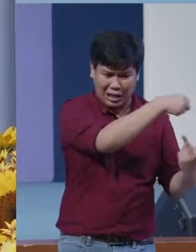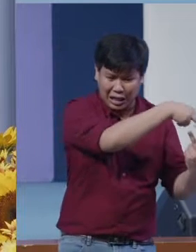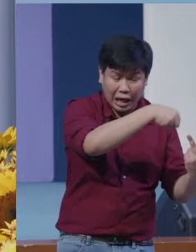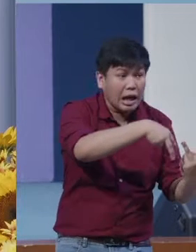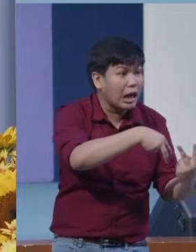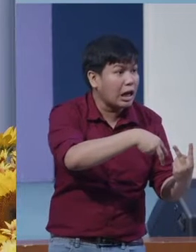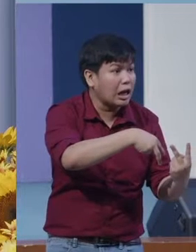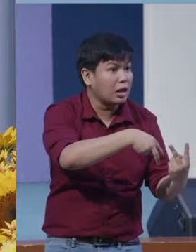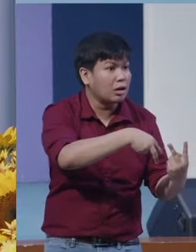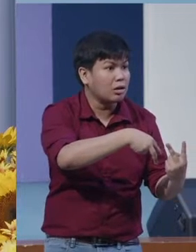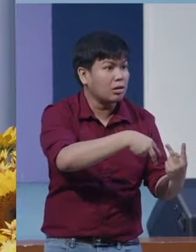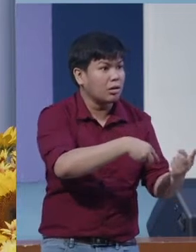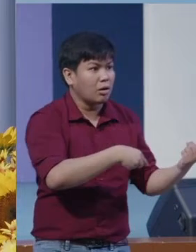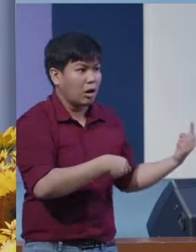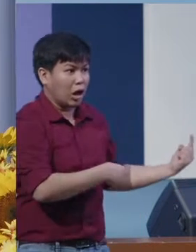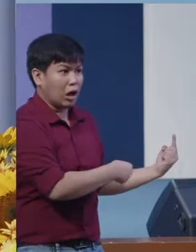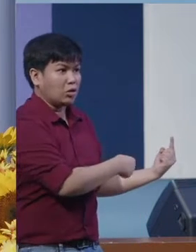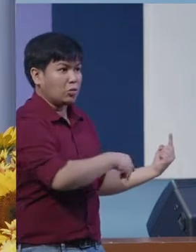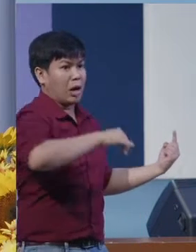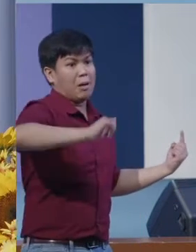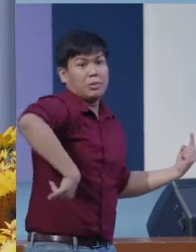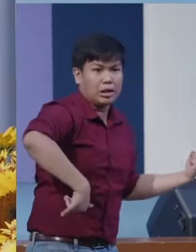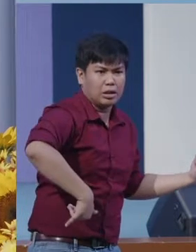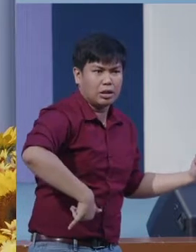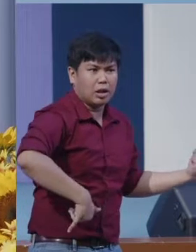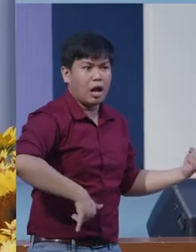Hindi nyo alam ang ibig sabihin ng nangangalo niya, ano?